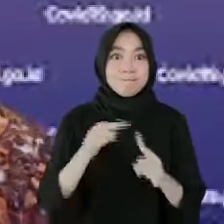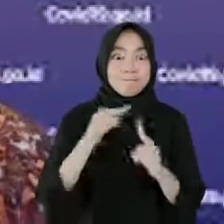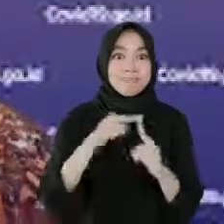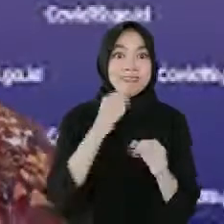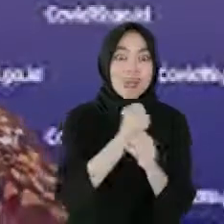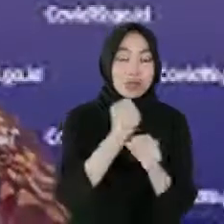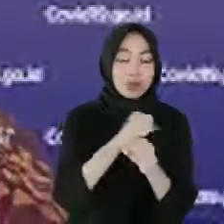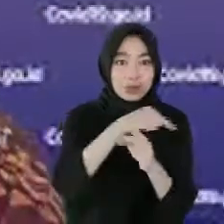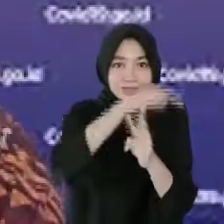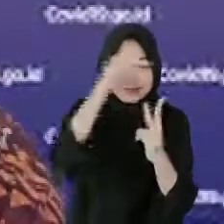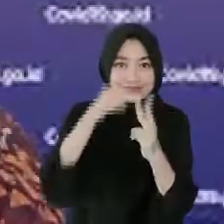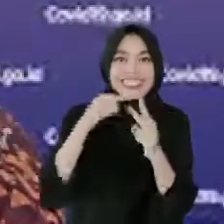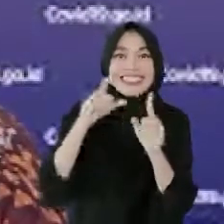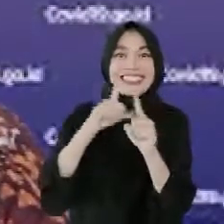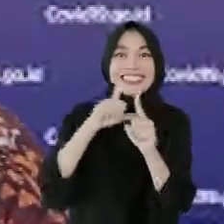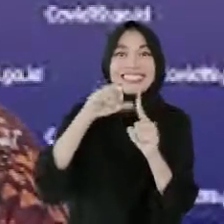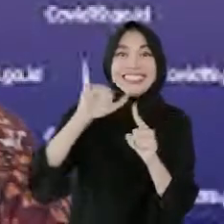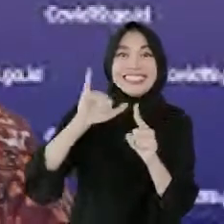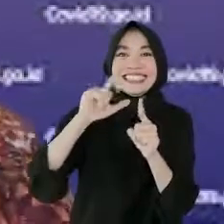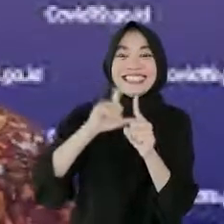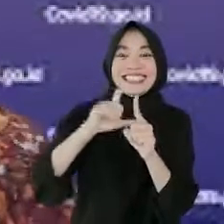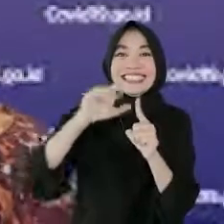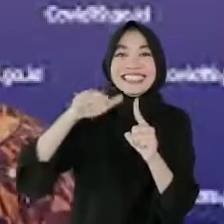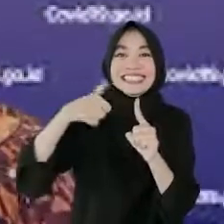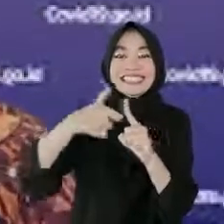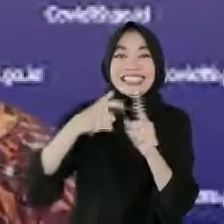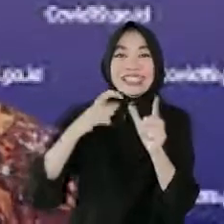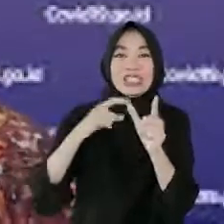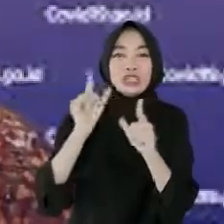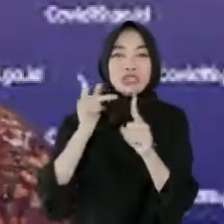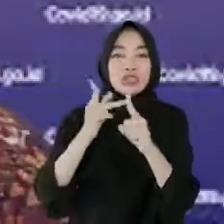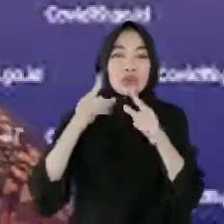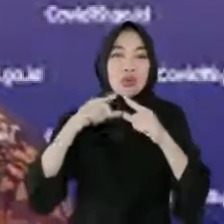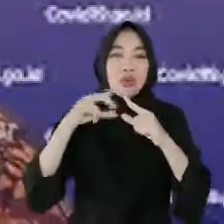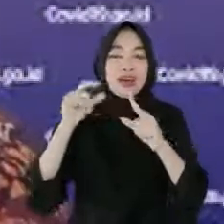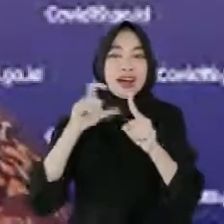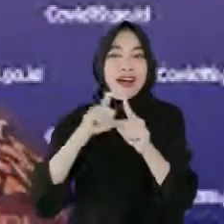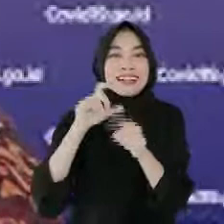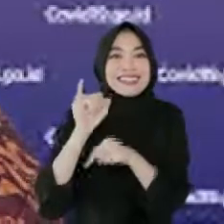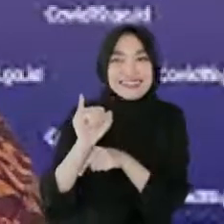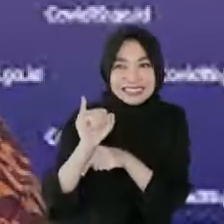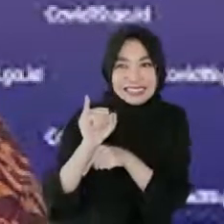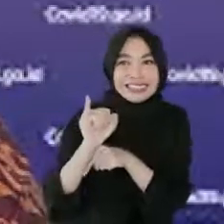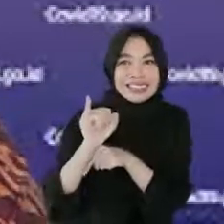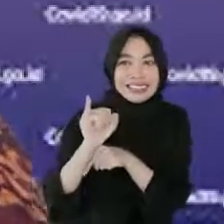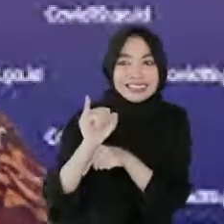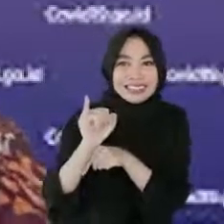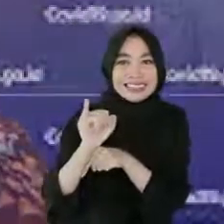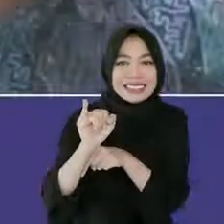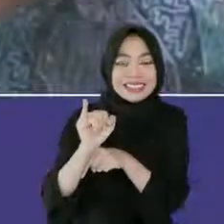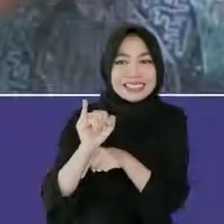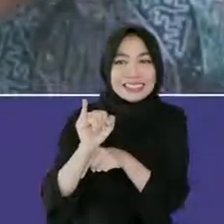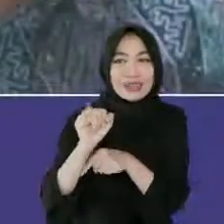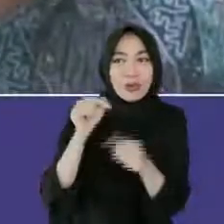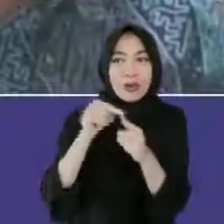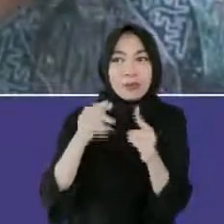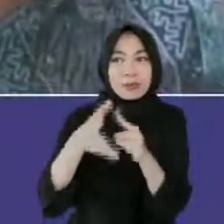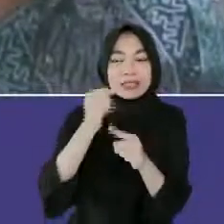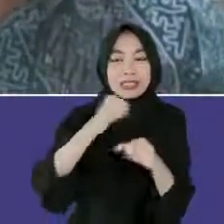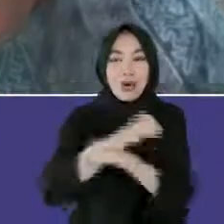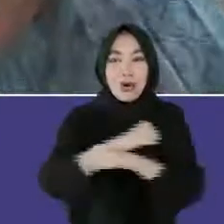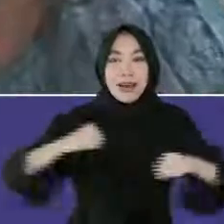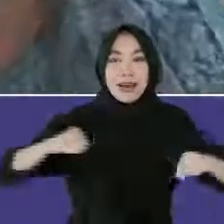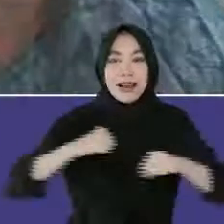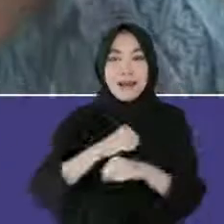berikutnya adalah Pakde Suhardi Deputi Menko PMK bidang revolusi mental kemajuan kebudayaan dan prestasi Olahraga apa